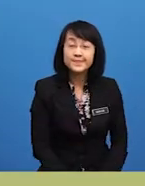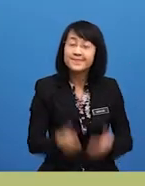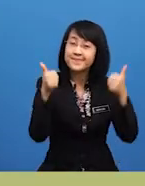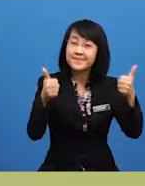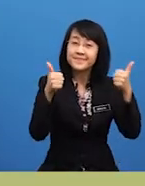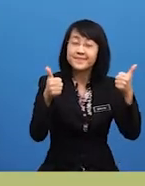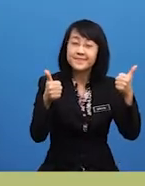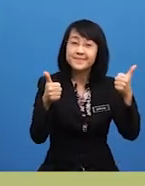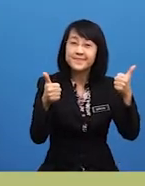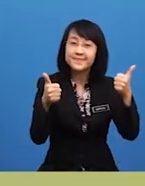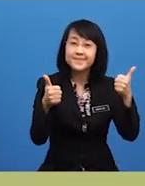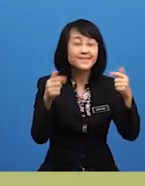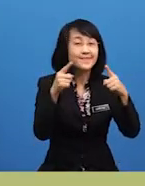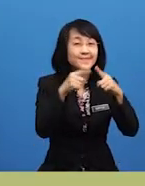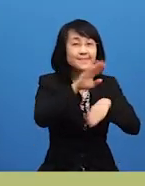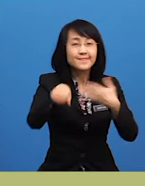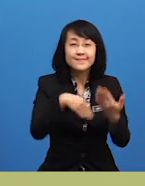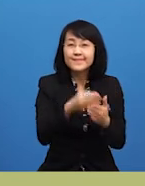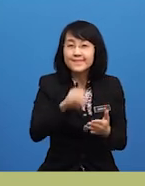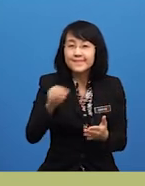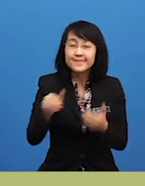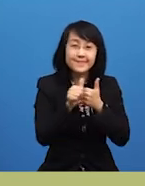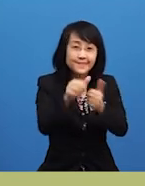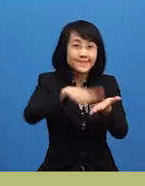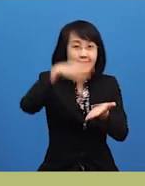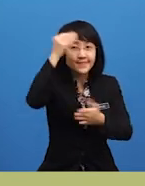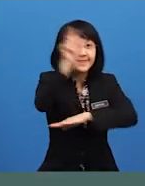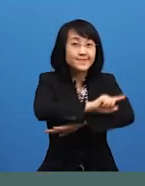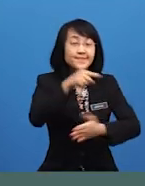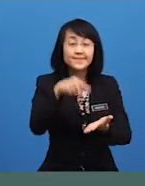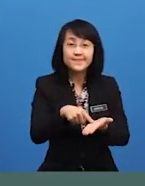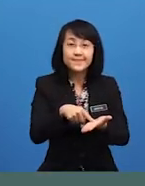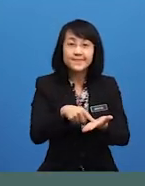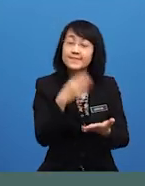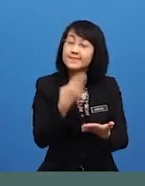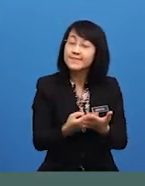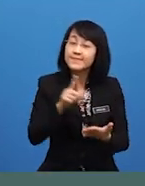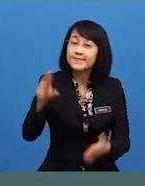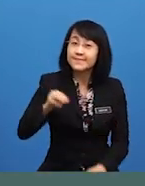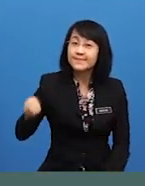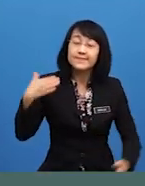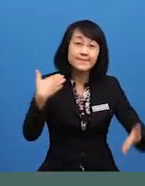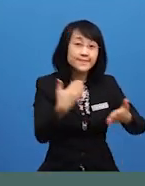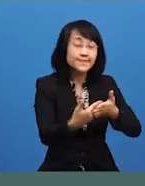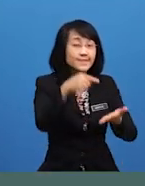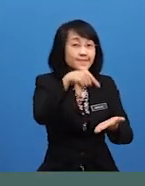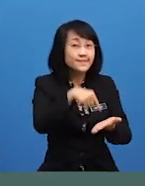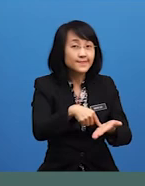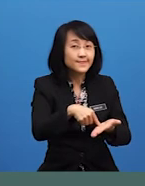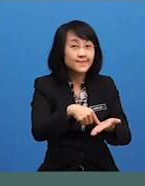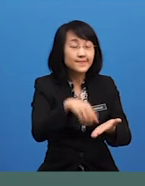Syabas kepada semua murid yang telah mengikuti pembelajaran hari ini. Baiklah murid-murid, sampai di sini